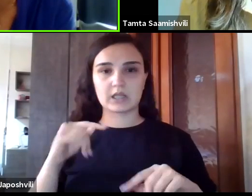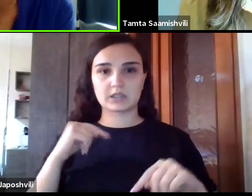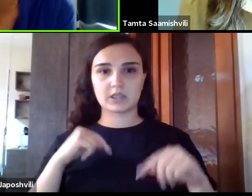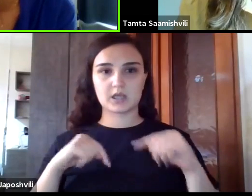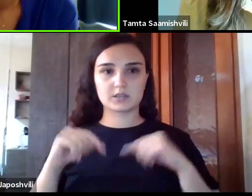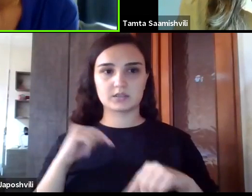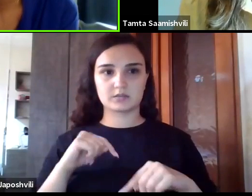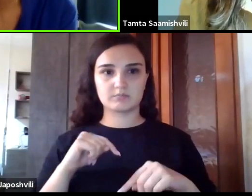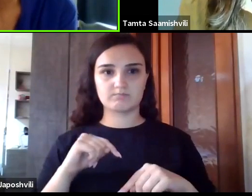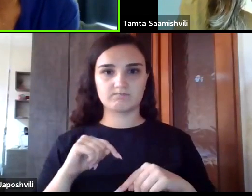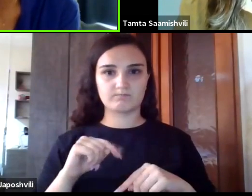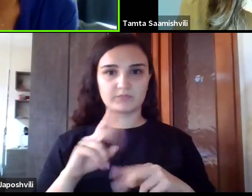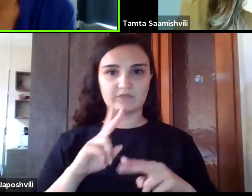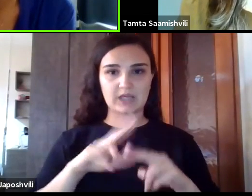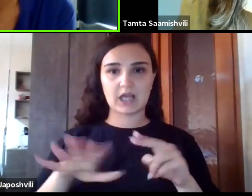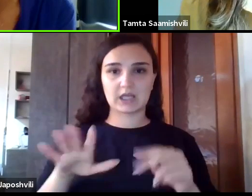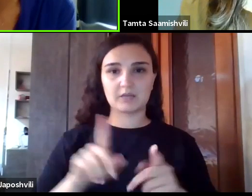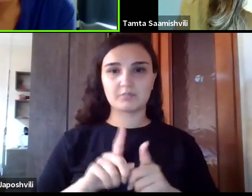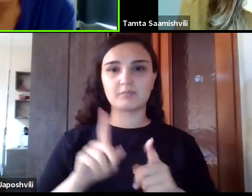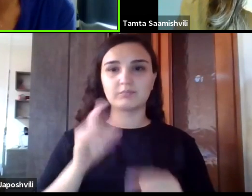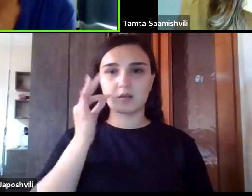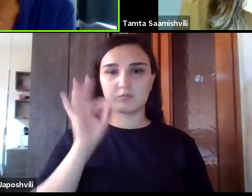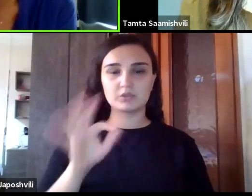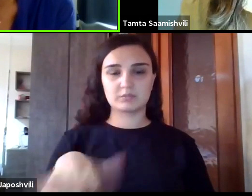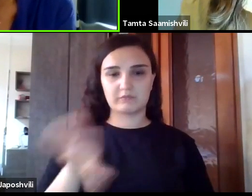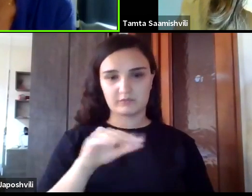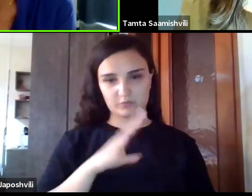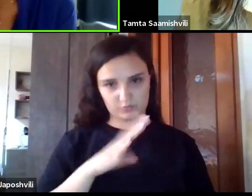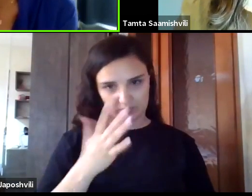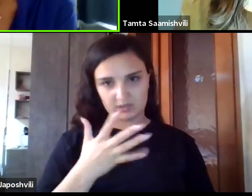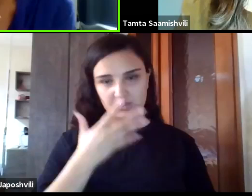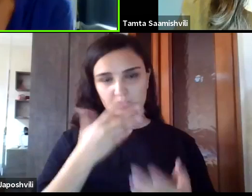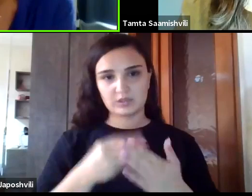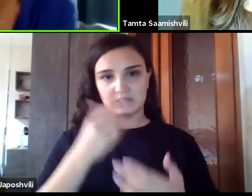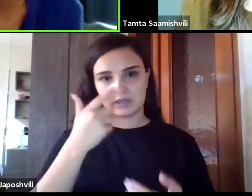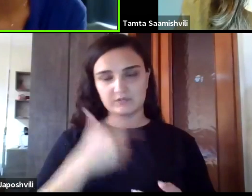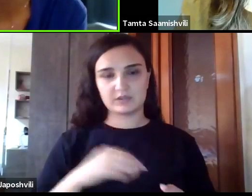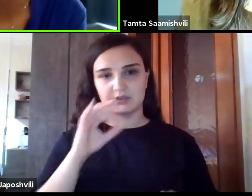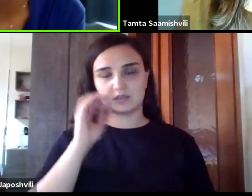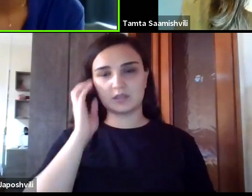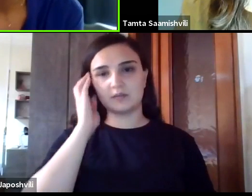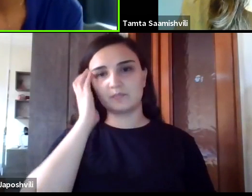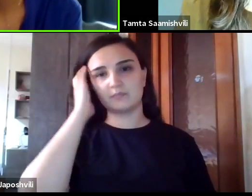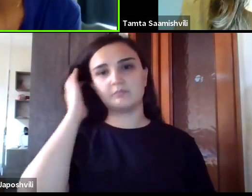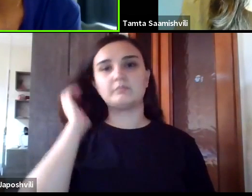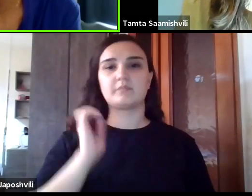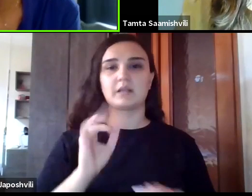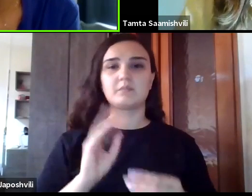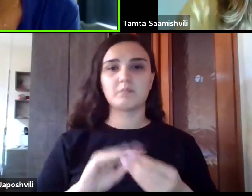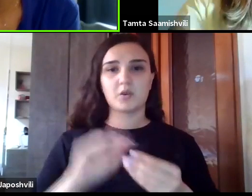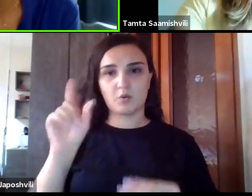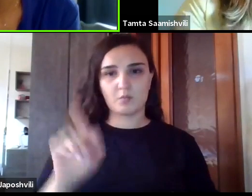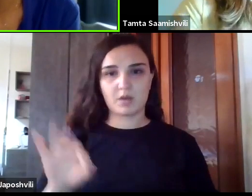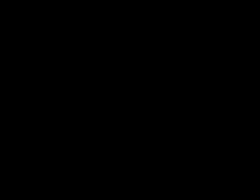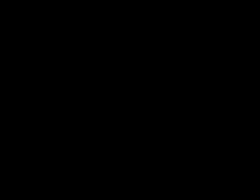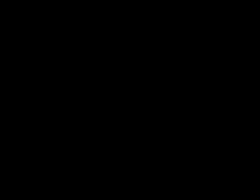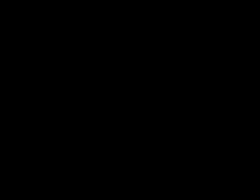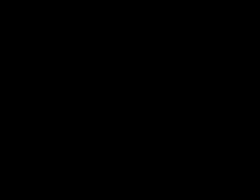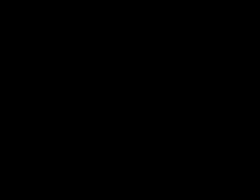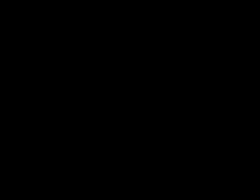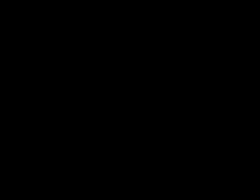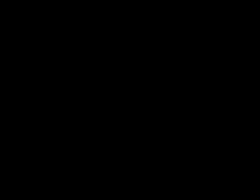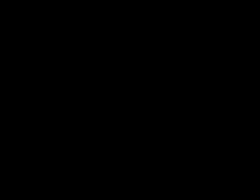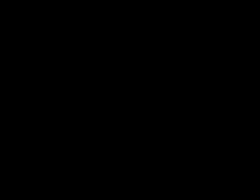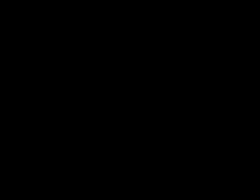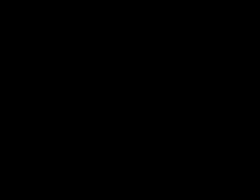გამოცდილება ალბათ გქონია ყველას, ან საკუთარ თავზე, ან მეგობარზე და